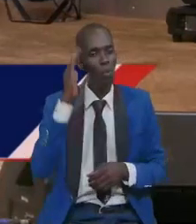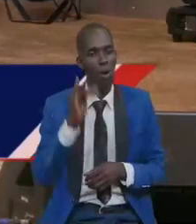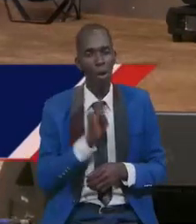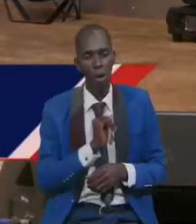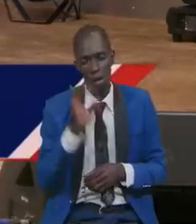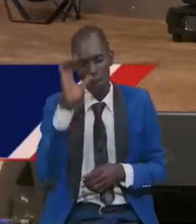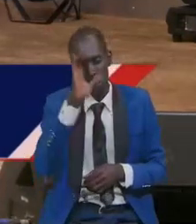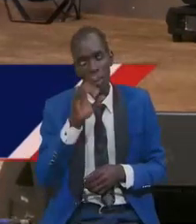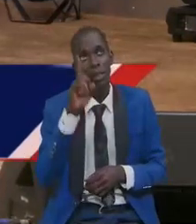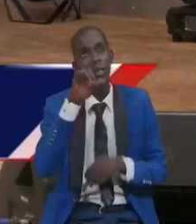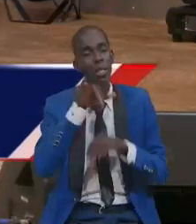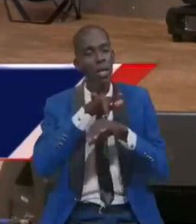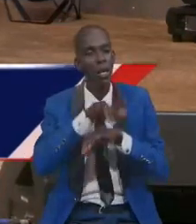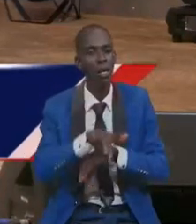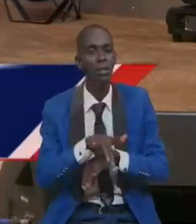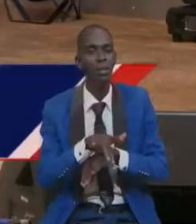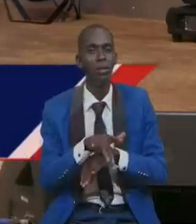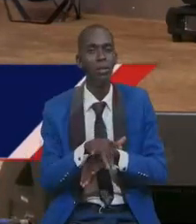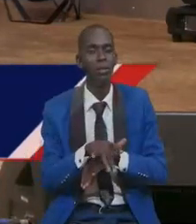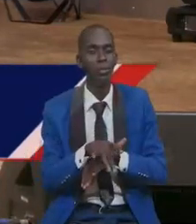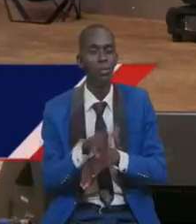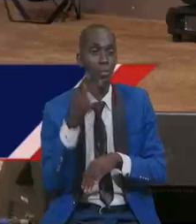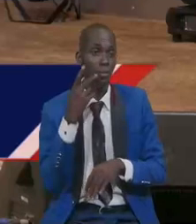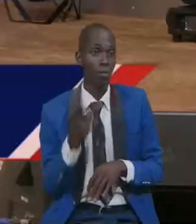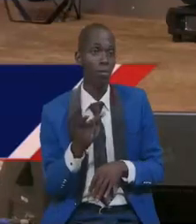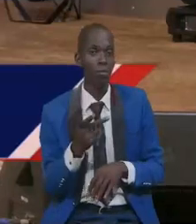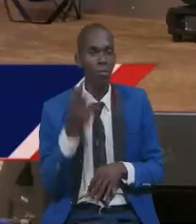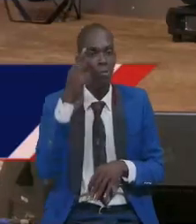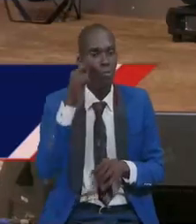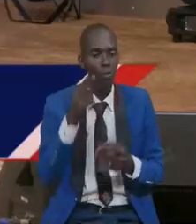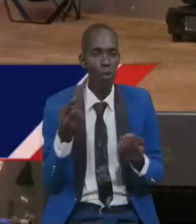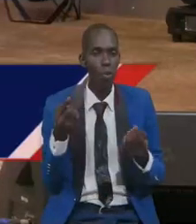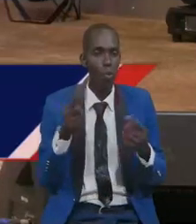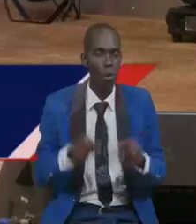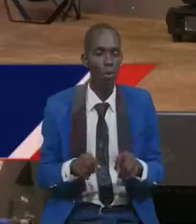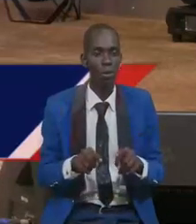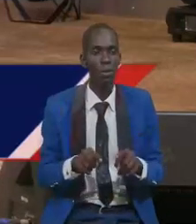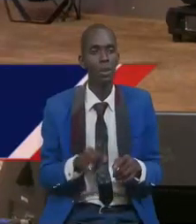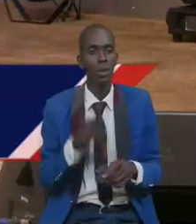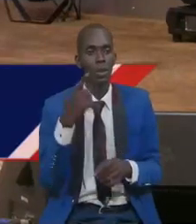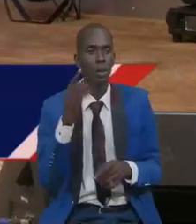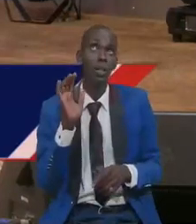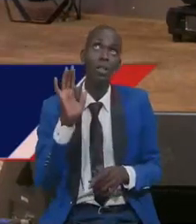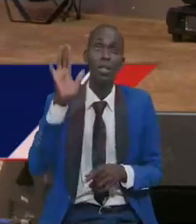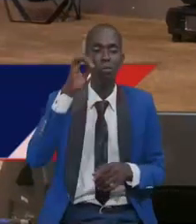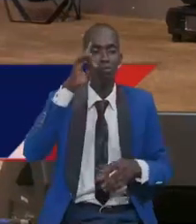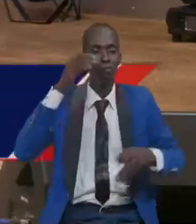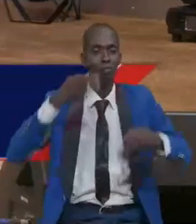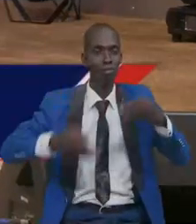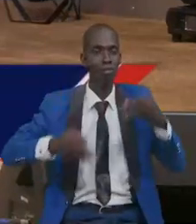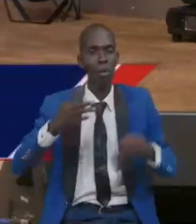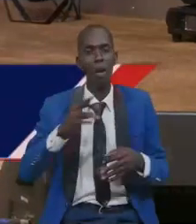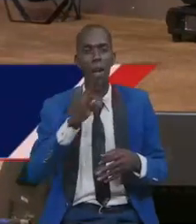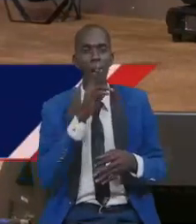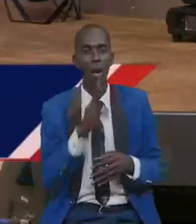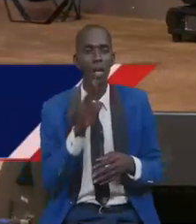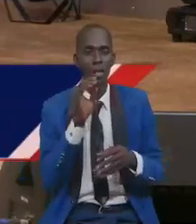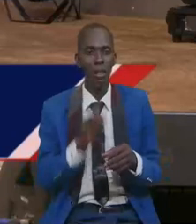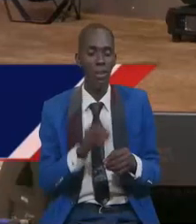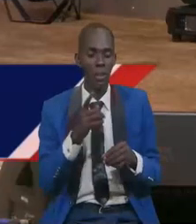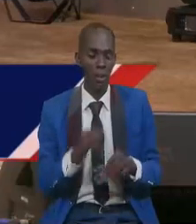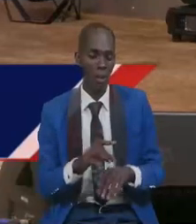moi, car, regardez-moi ceci, car lorsque tes jugements s'exercent sur la